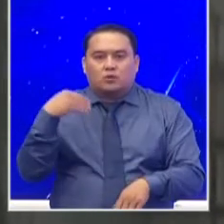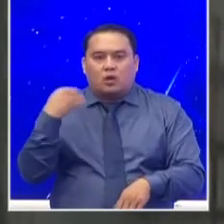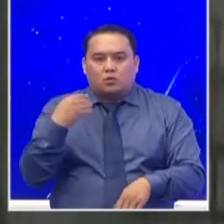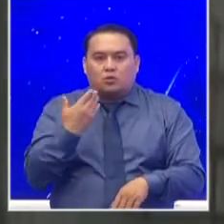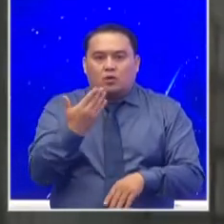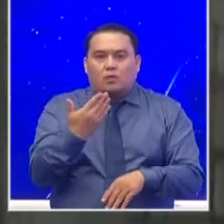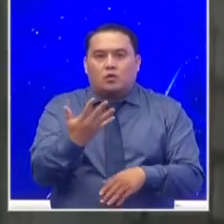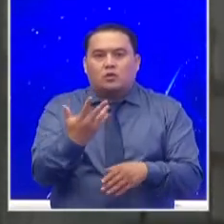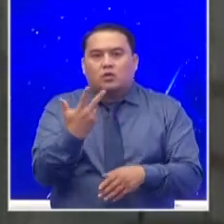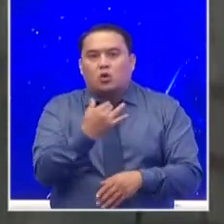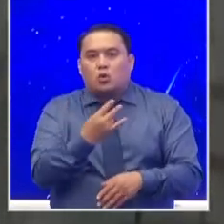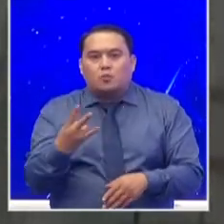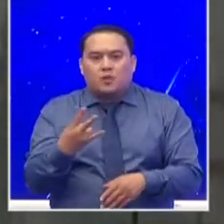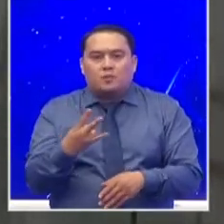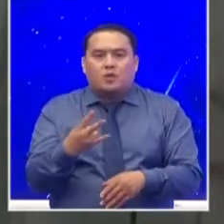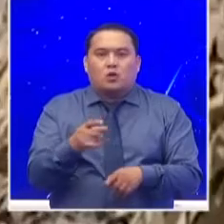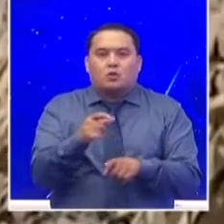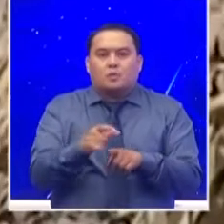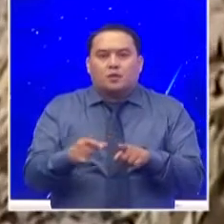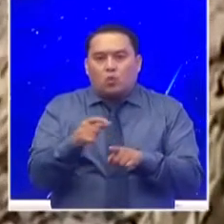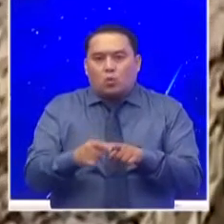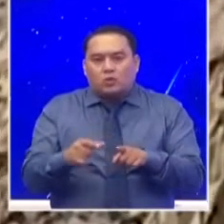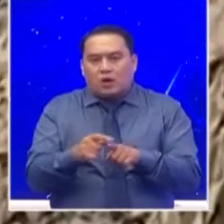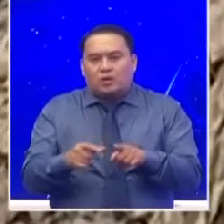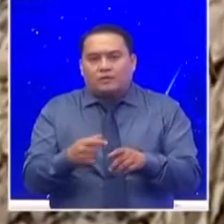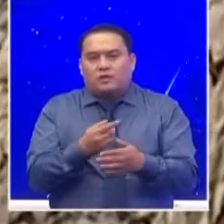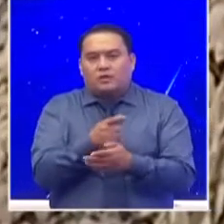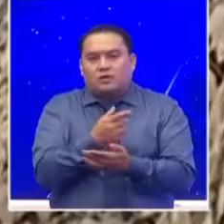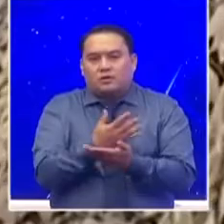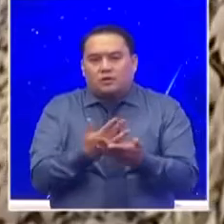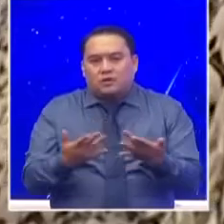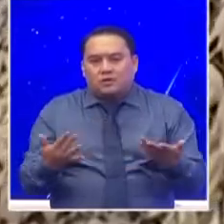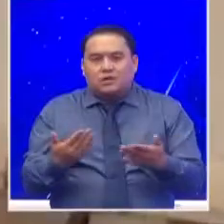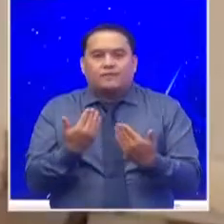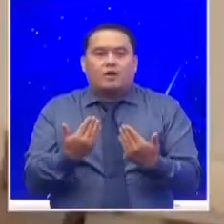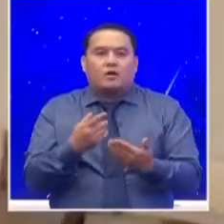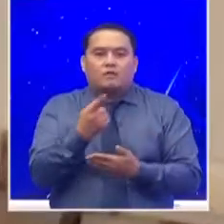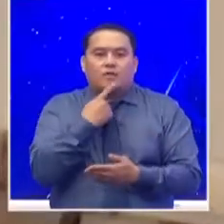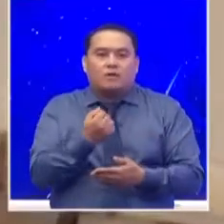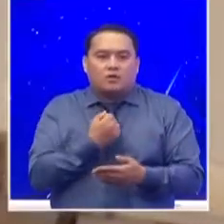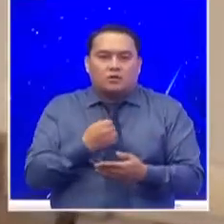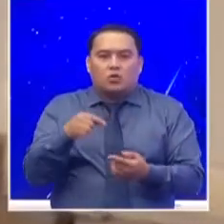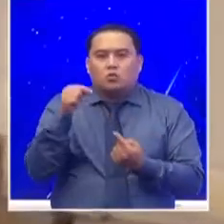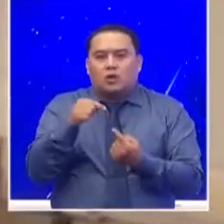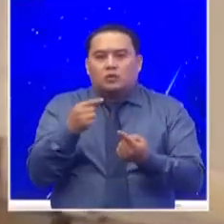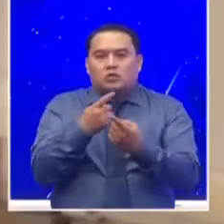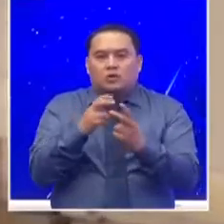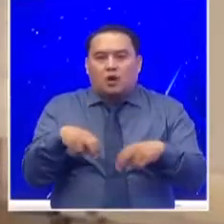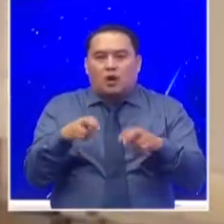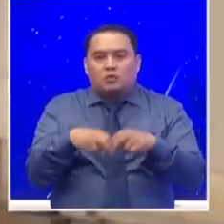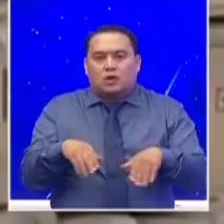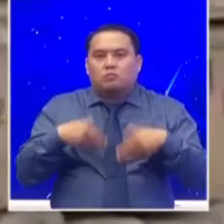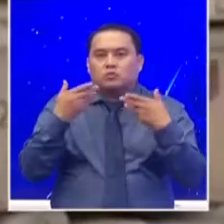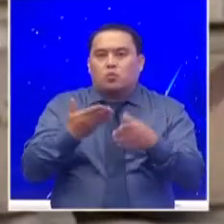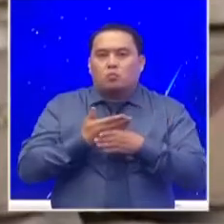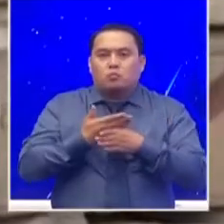то Таджикистану отдадут больше 3 миллионов патронов разного калибра. В военном ведомстве также уточняют, что Таджикистан